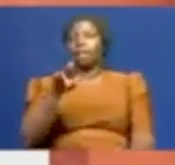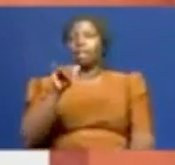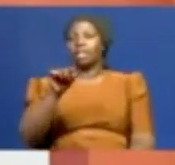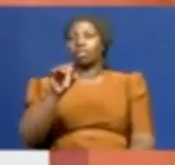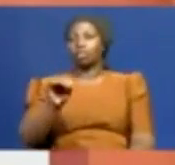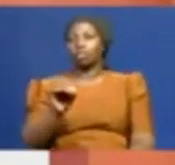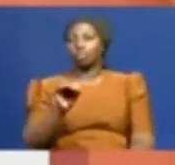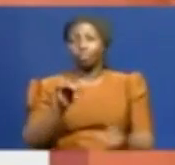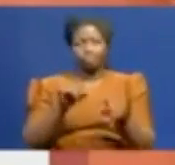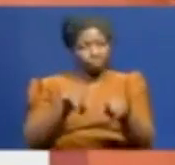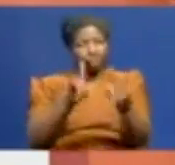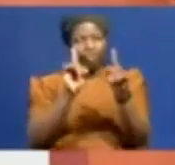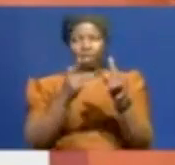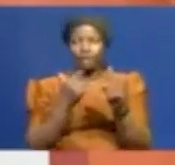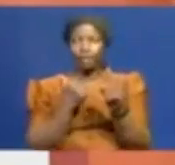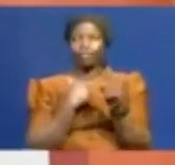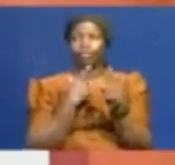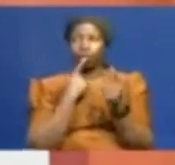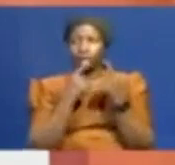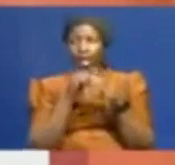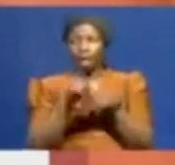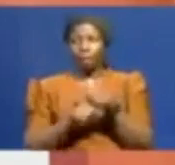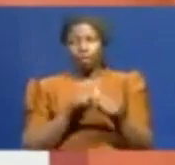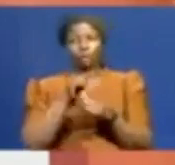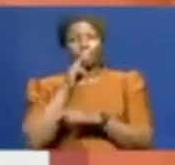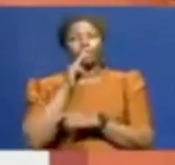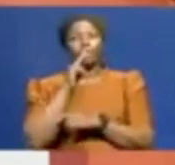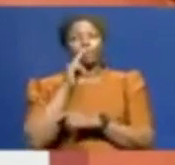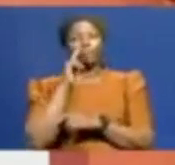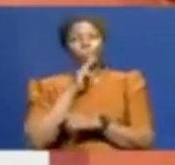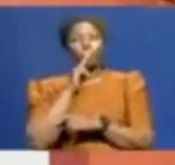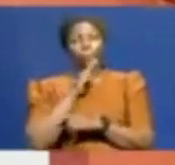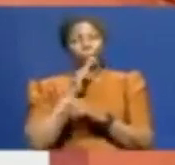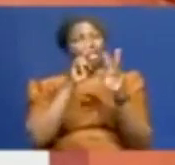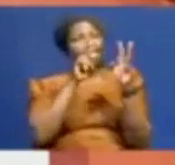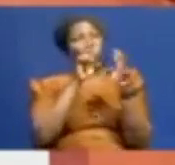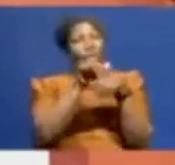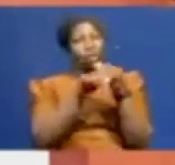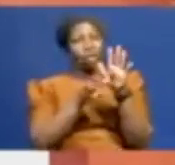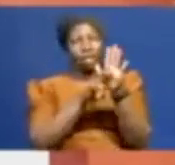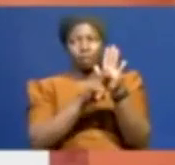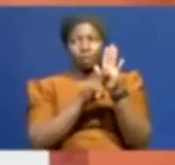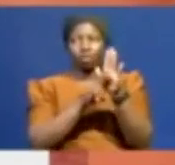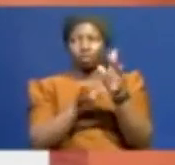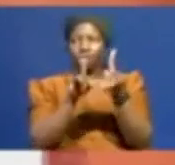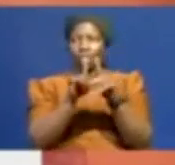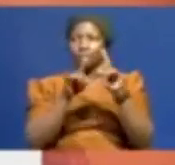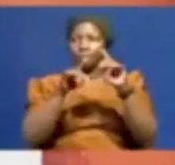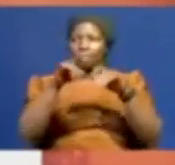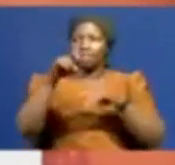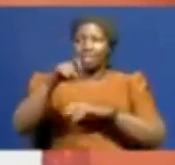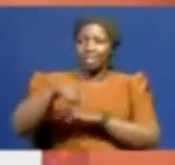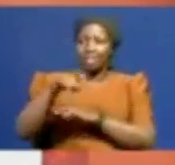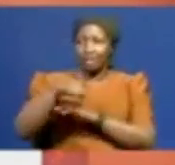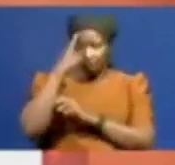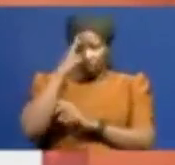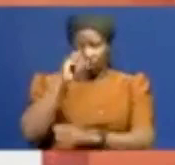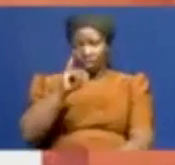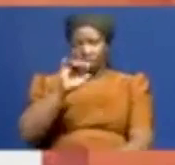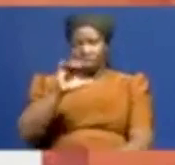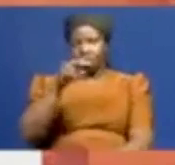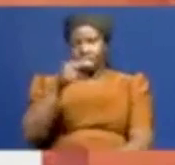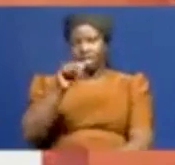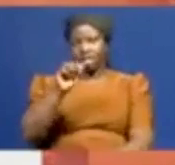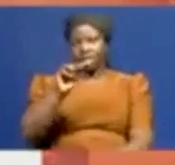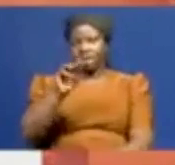they highlighted the thorny matter of representation and the need for Ilchamus constituency in